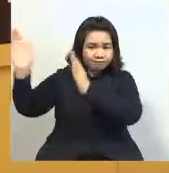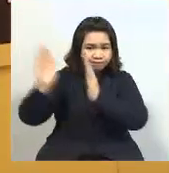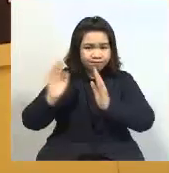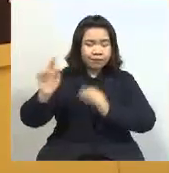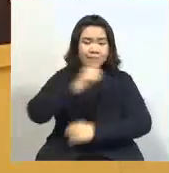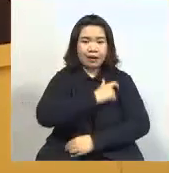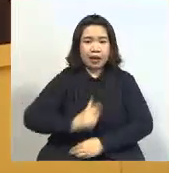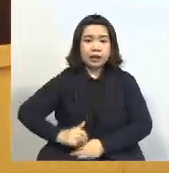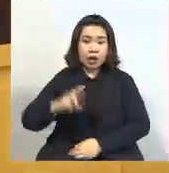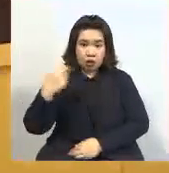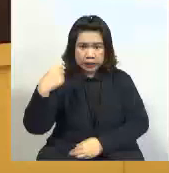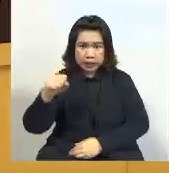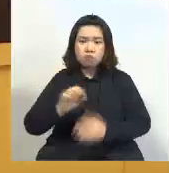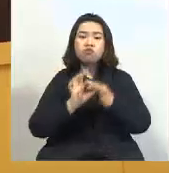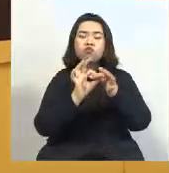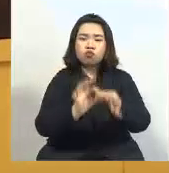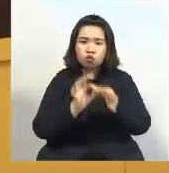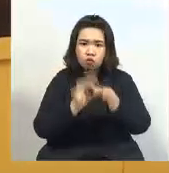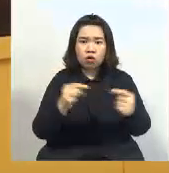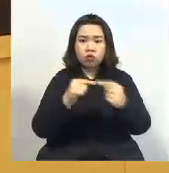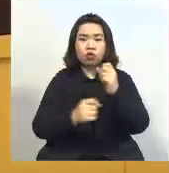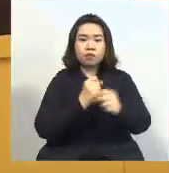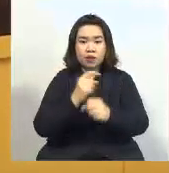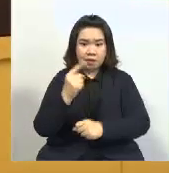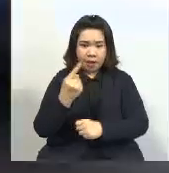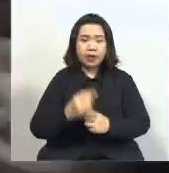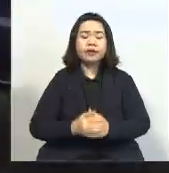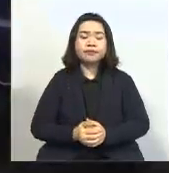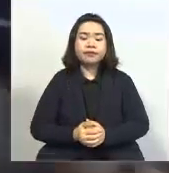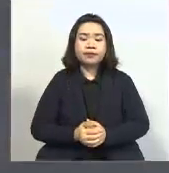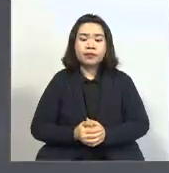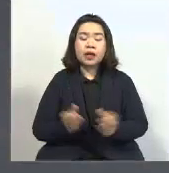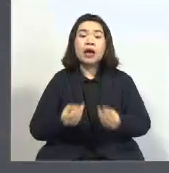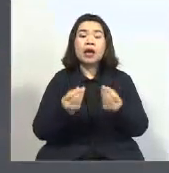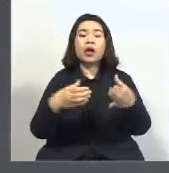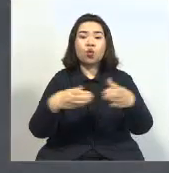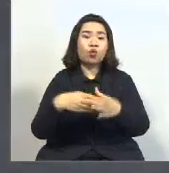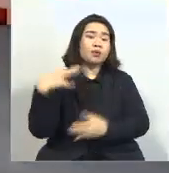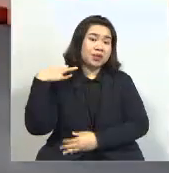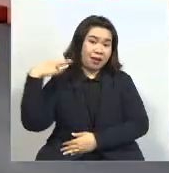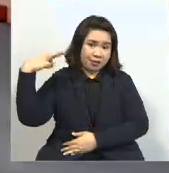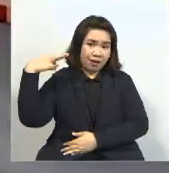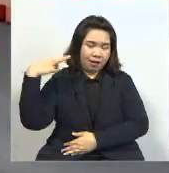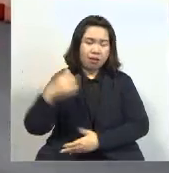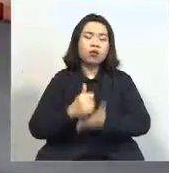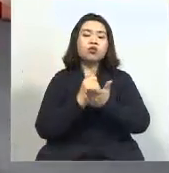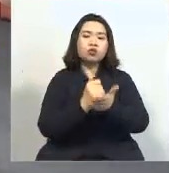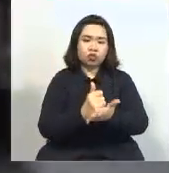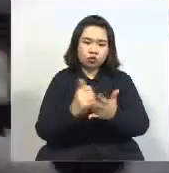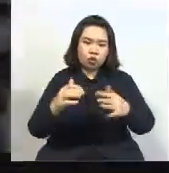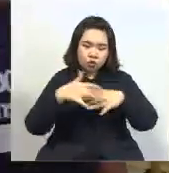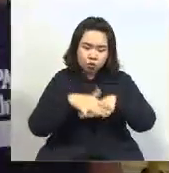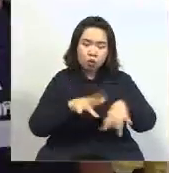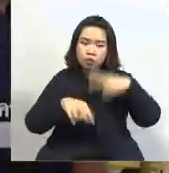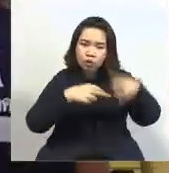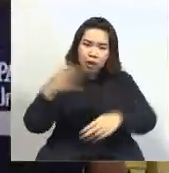อยู่หัวที่ทรงห่วงใยประชาชนในช่วงเทศกาลปีใหม่นะคะโดยมอบให้จิตอาสาพระราชทานเข้ามามีส่วนร่วมในการดูแลการ